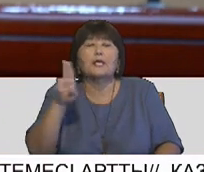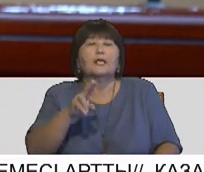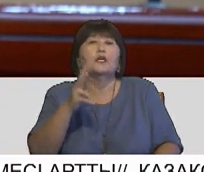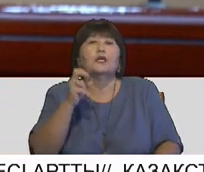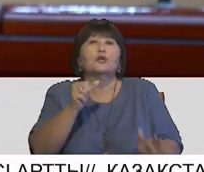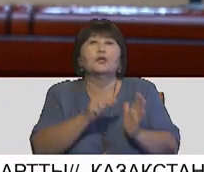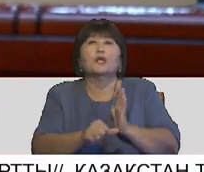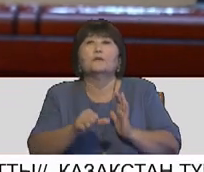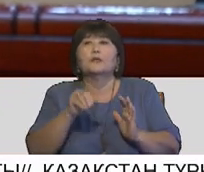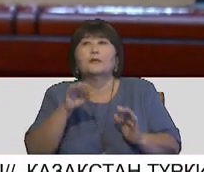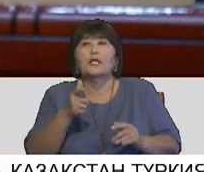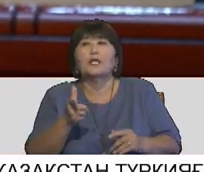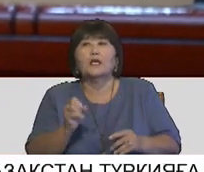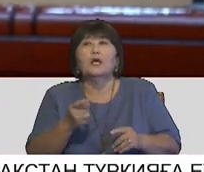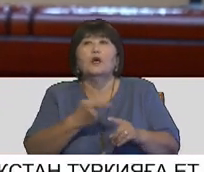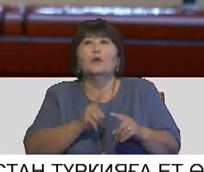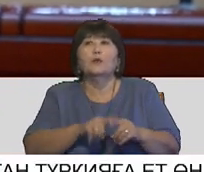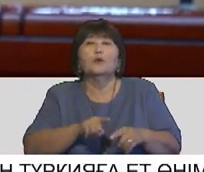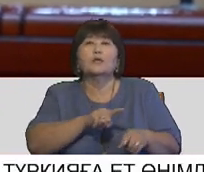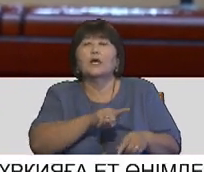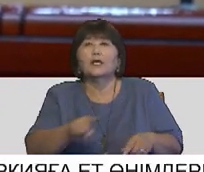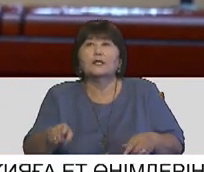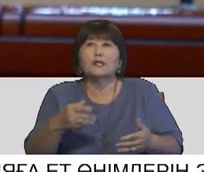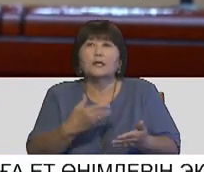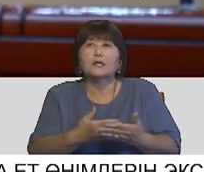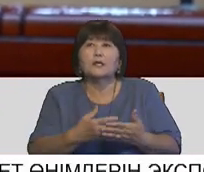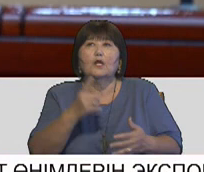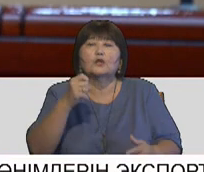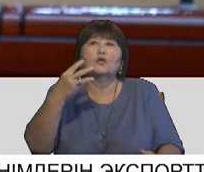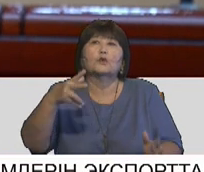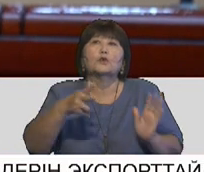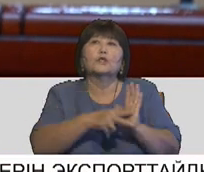565 259 400 теңге. Оның ішіндегі ағымдағы нысаналы трансферттер